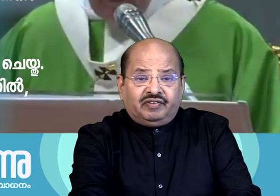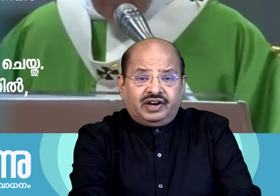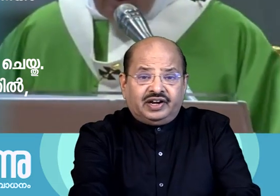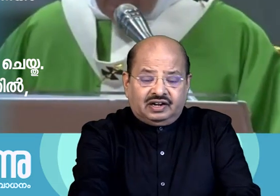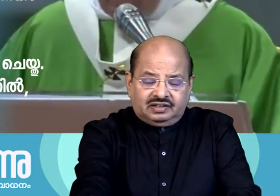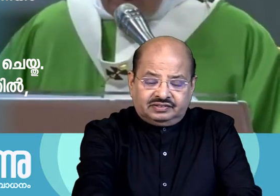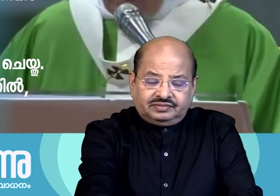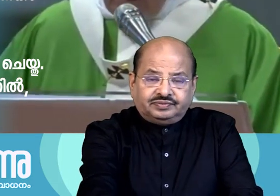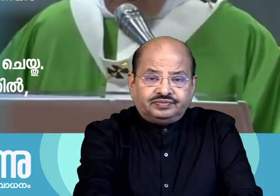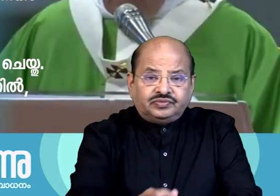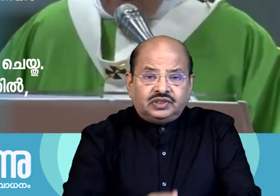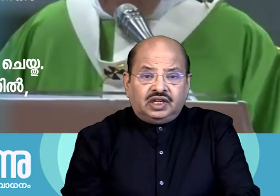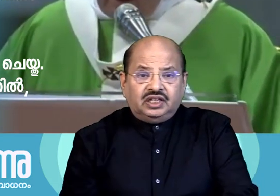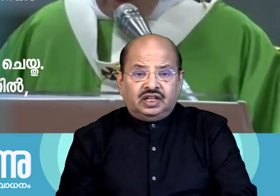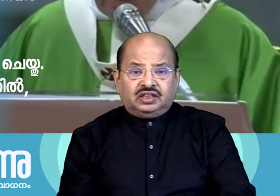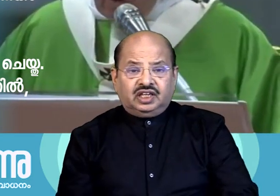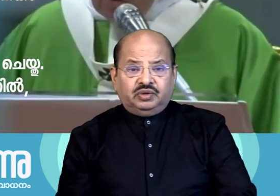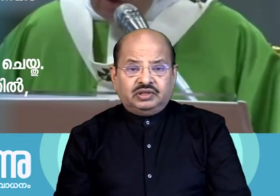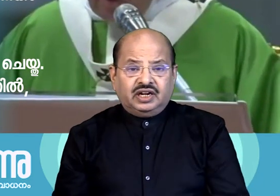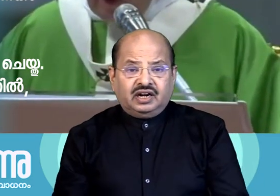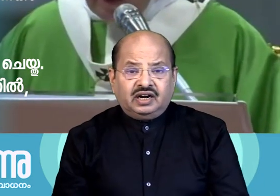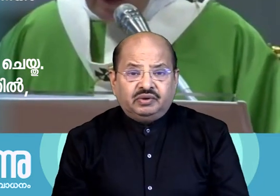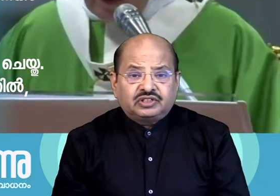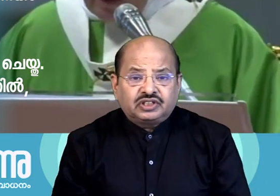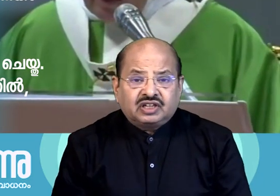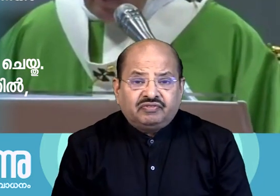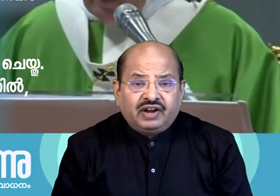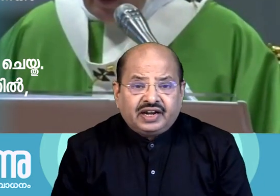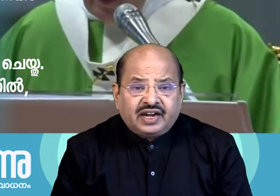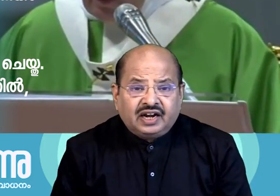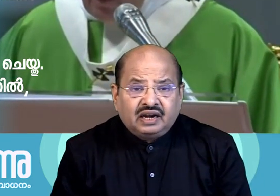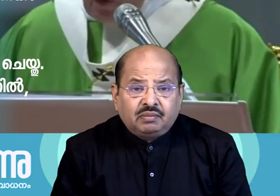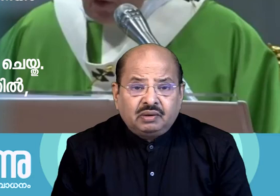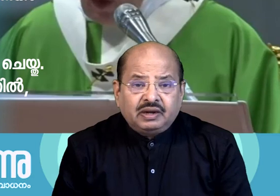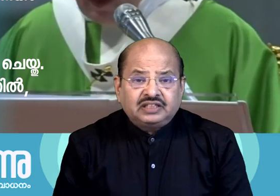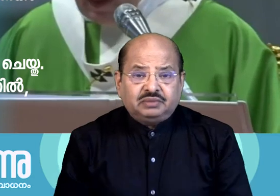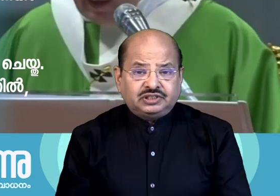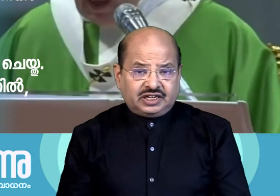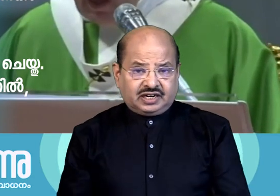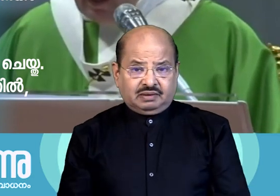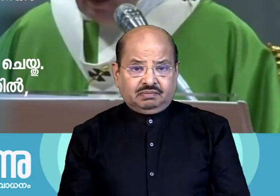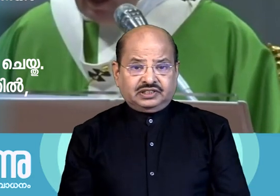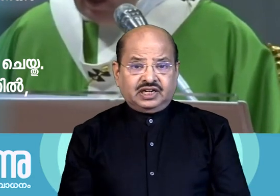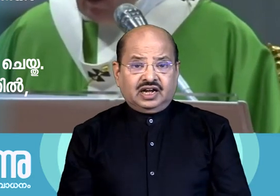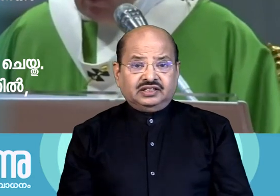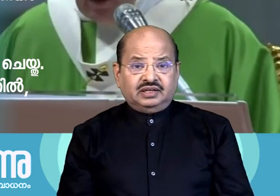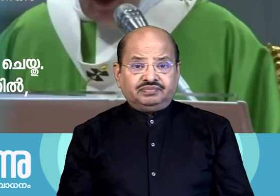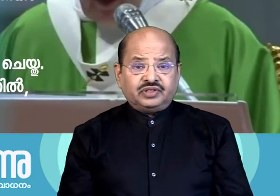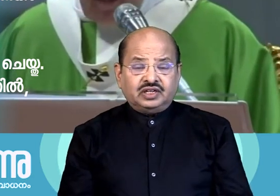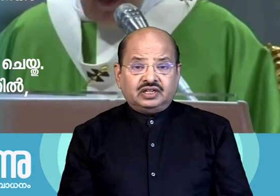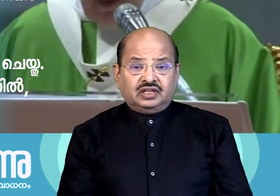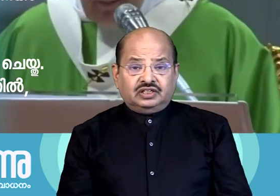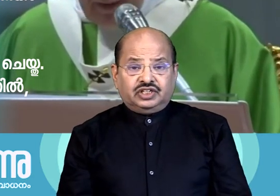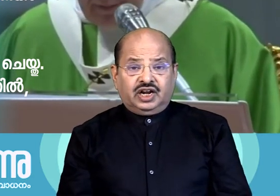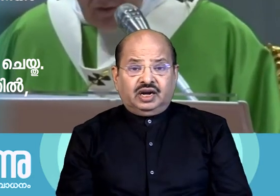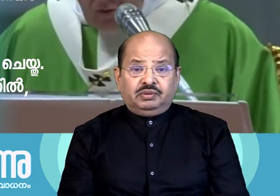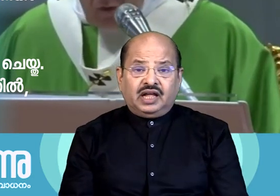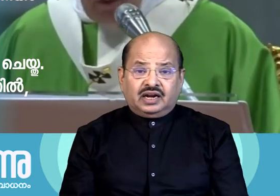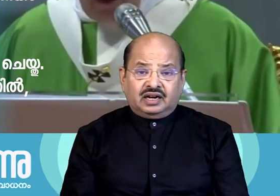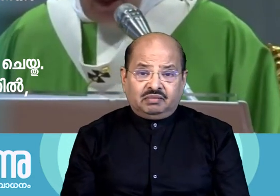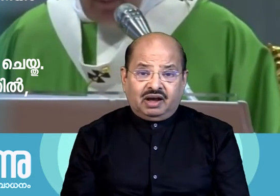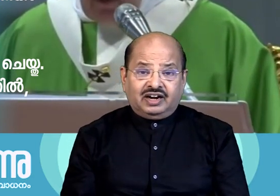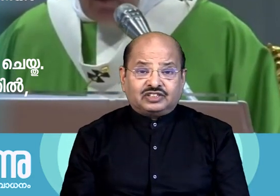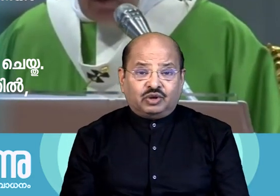ചെറുപ്പമായിരിക്കാനുള്ള വിവിധ വഴികൾ. ഇന്നത്തെ യുവജനങ്ങളുടെ ഒരു ചിത്രം വരയ്ക്കാൻ നമ്മൾ പരിശ്രമിച്ചേക്കാം. പക്ഷെ ആദ്യം